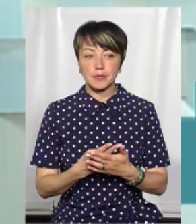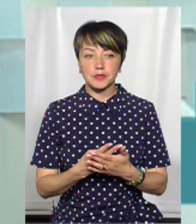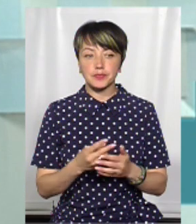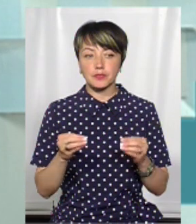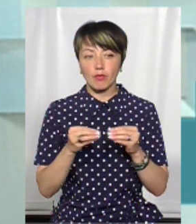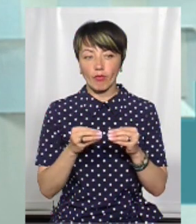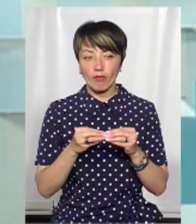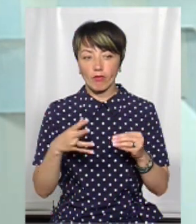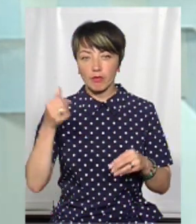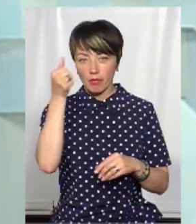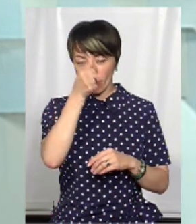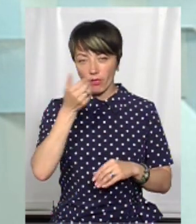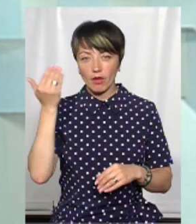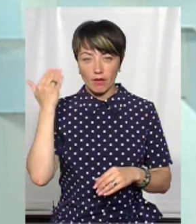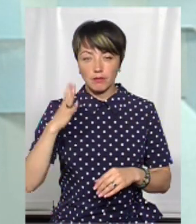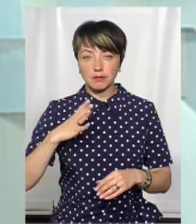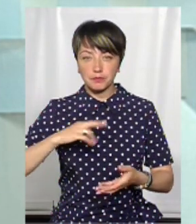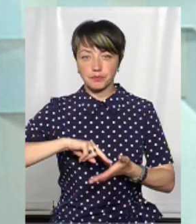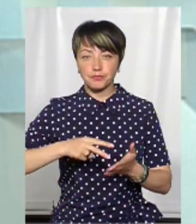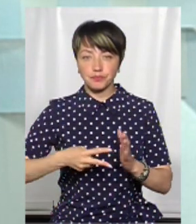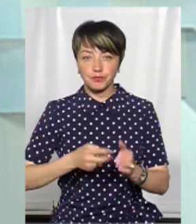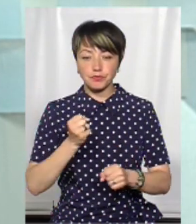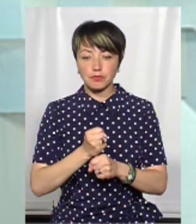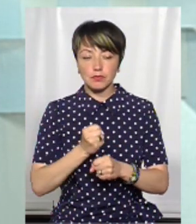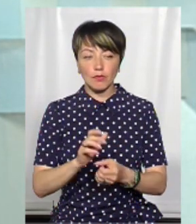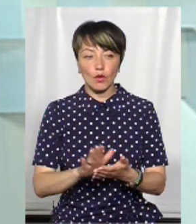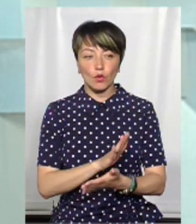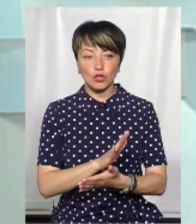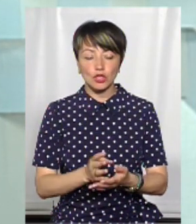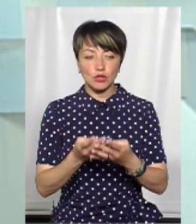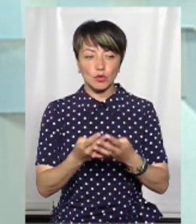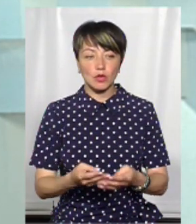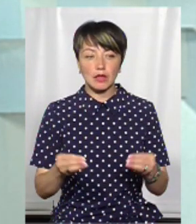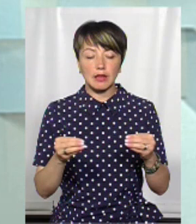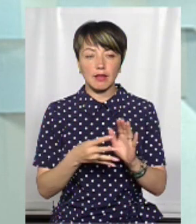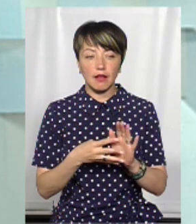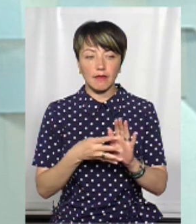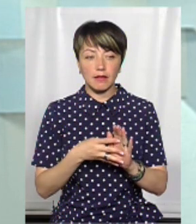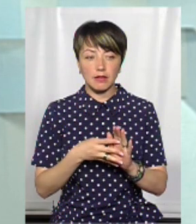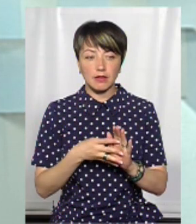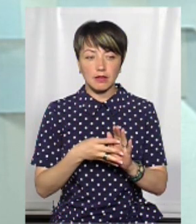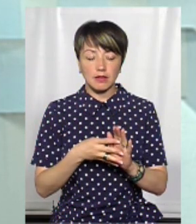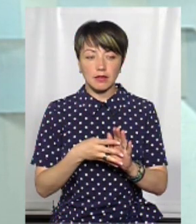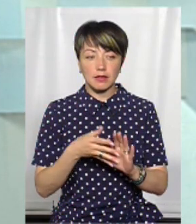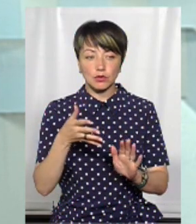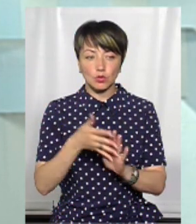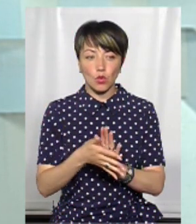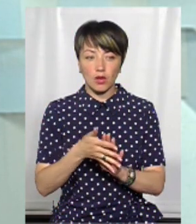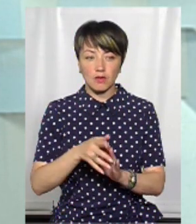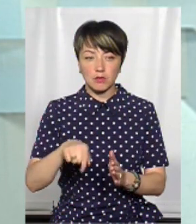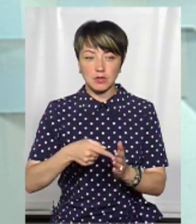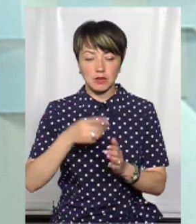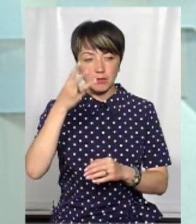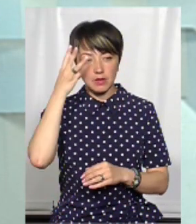Років 10-15 назад планувалося зробити очисні споруди на цих 9 зливових стоків з міста